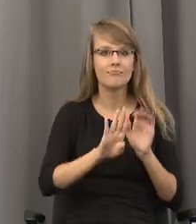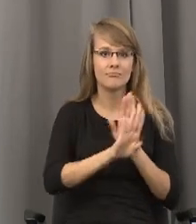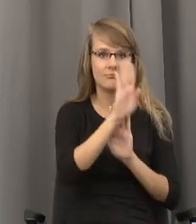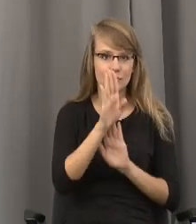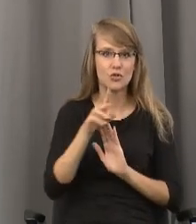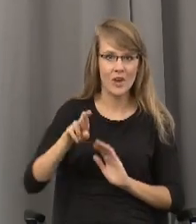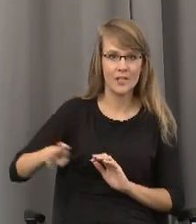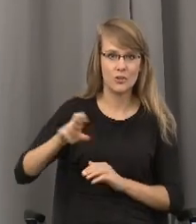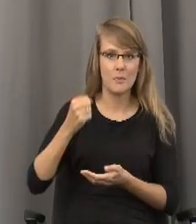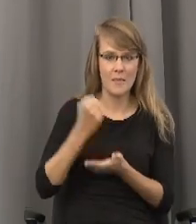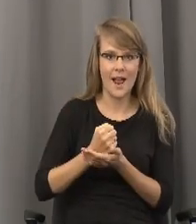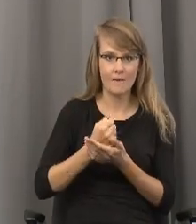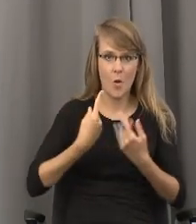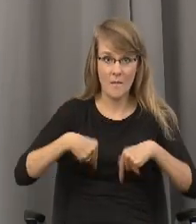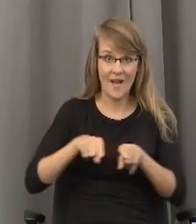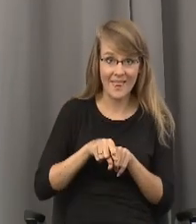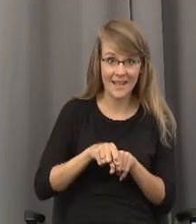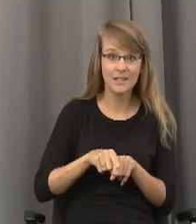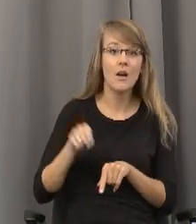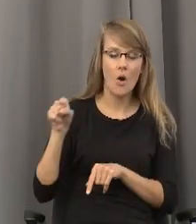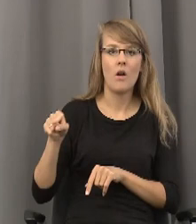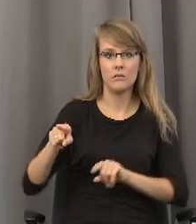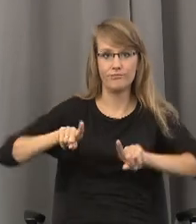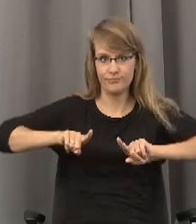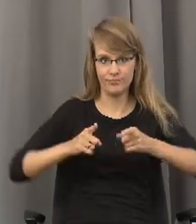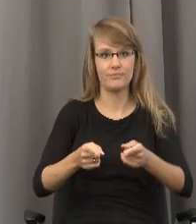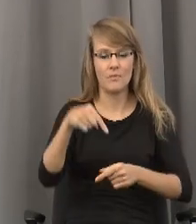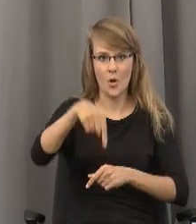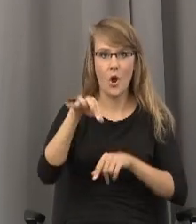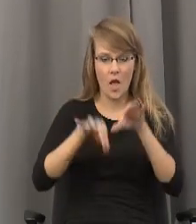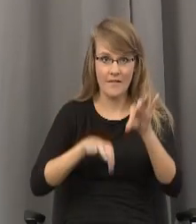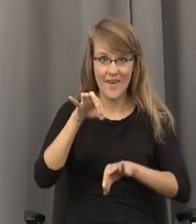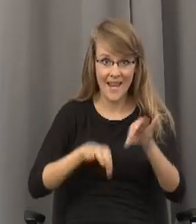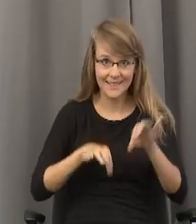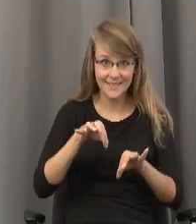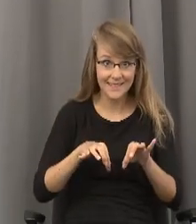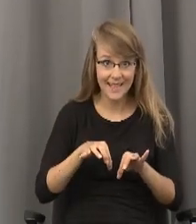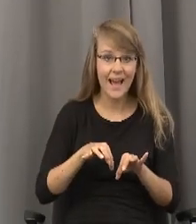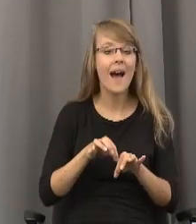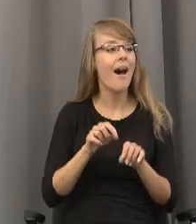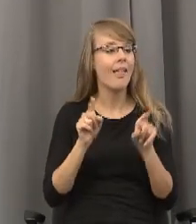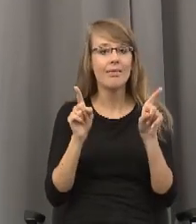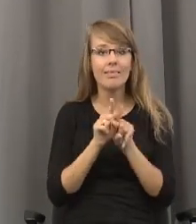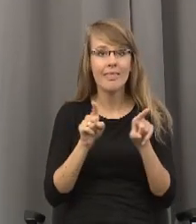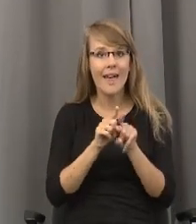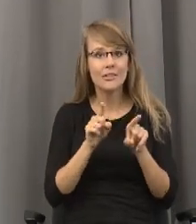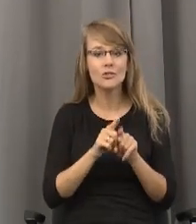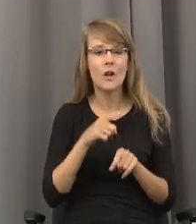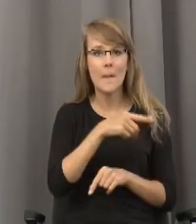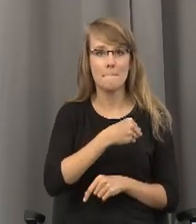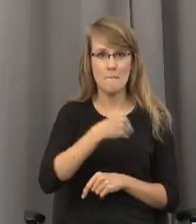Obywatelskich, które jest organizatorem tej konferencji. Organizatorem jest również